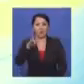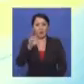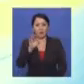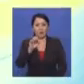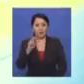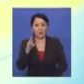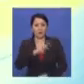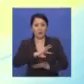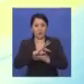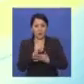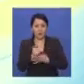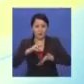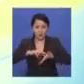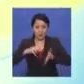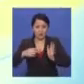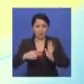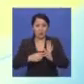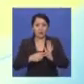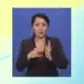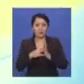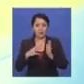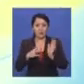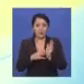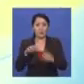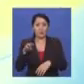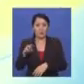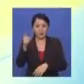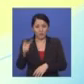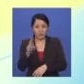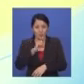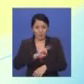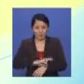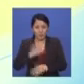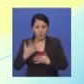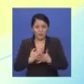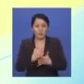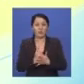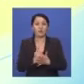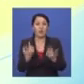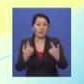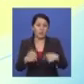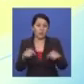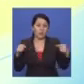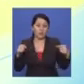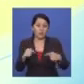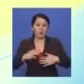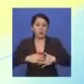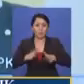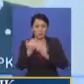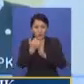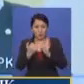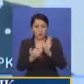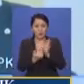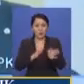еңбек және жұмыспен қамтудың жол картасы аясында 900 мыңнан астам адам жұмысқа орналасқан. Дағдарысқа қарсы ауқымды бағдарламалардың қалай